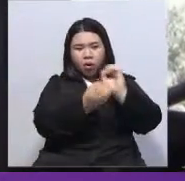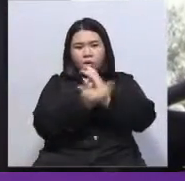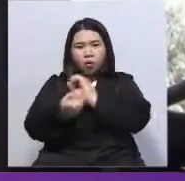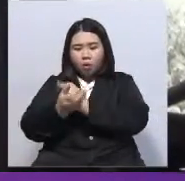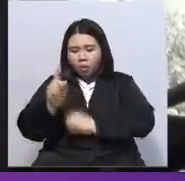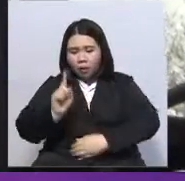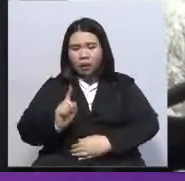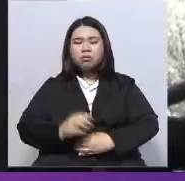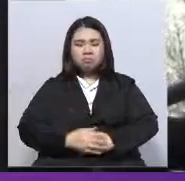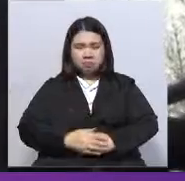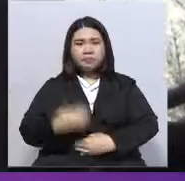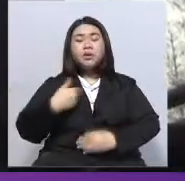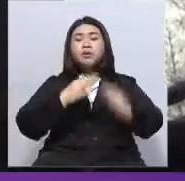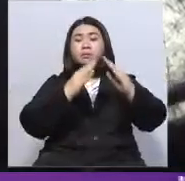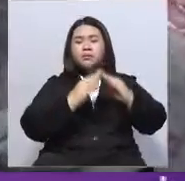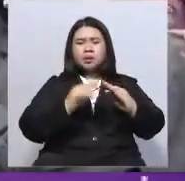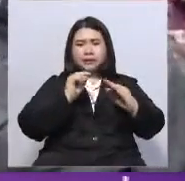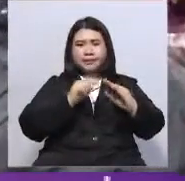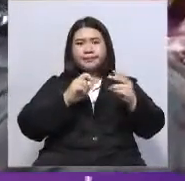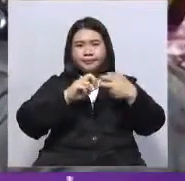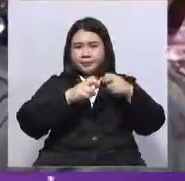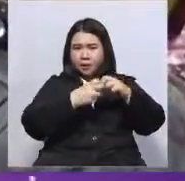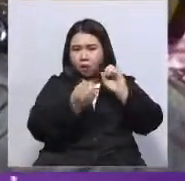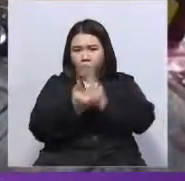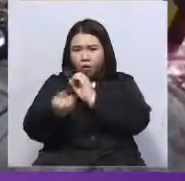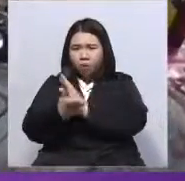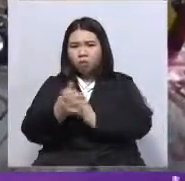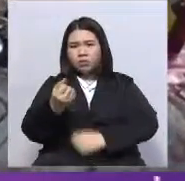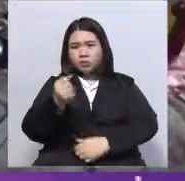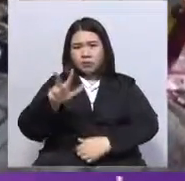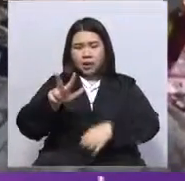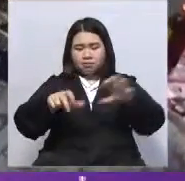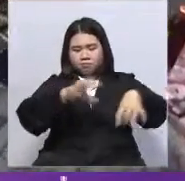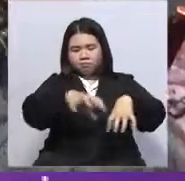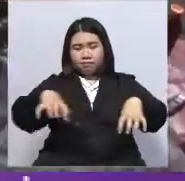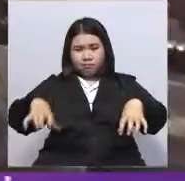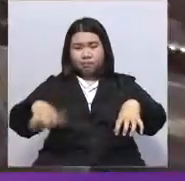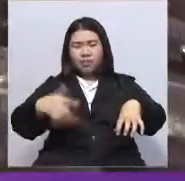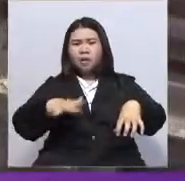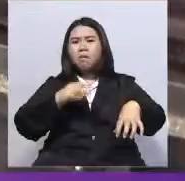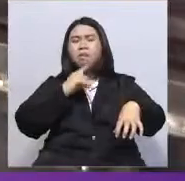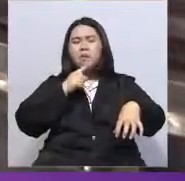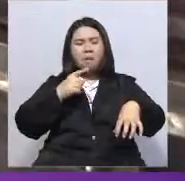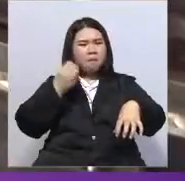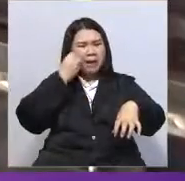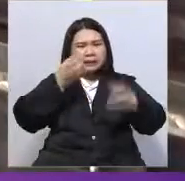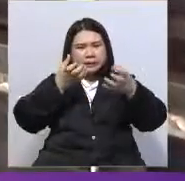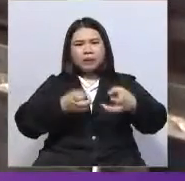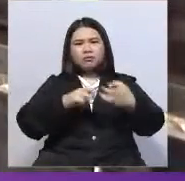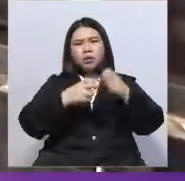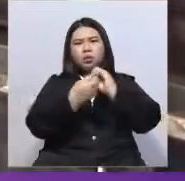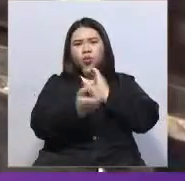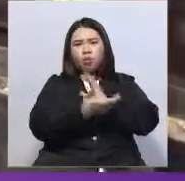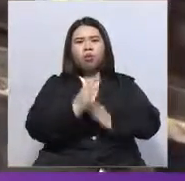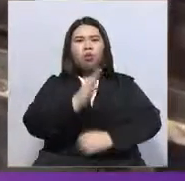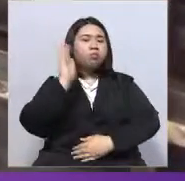เบื้องต้นก็พบว่ามีบ้านเรือนได้รับผลกระทบและเสียหาย13หลังส่วนบ้านที่ได้รับความเสียหายมากก็คือบ้าน